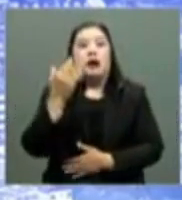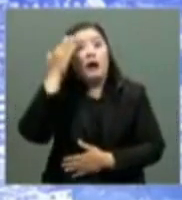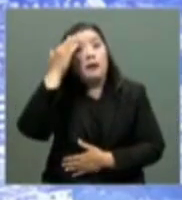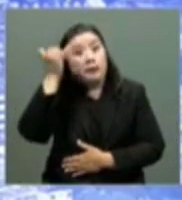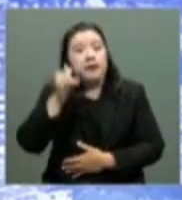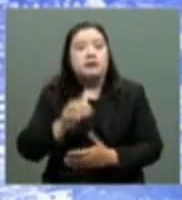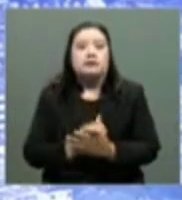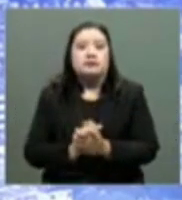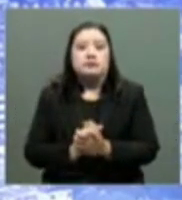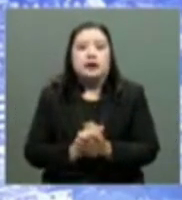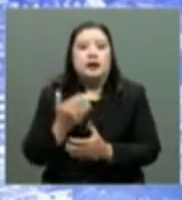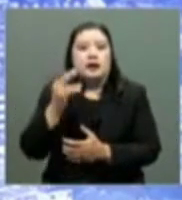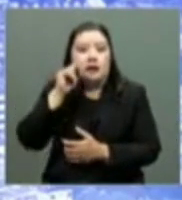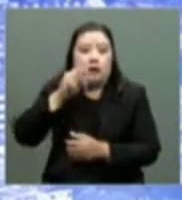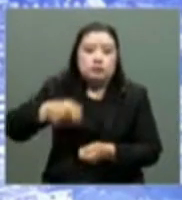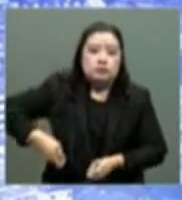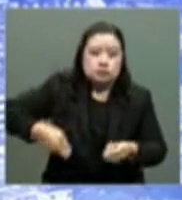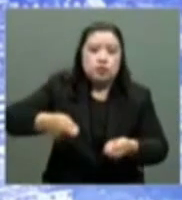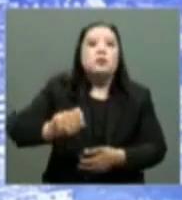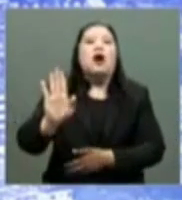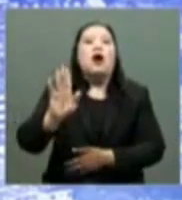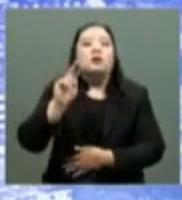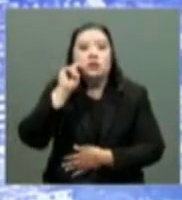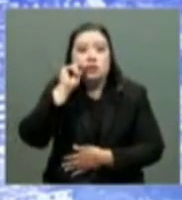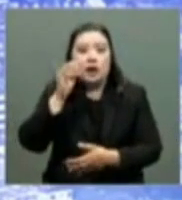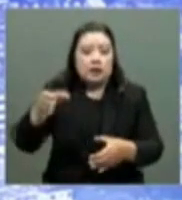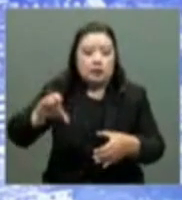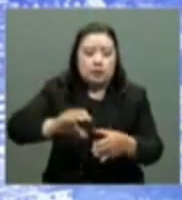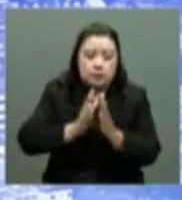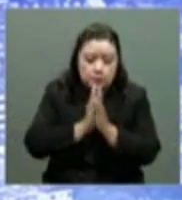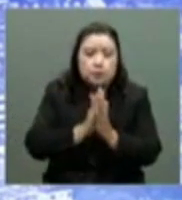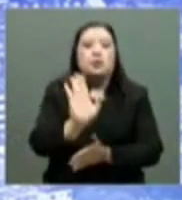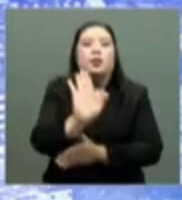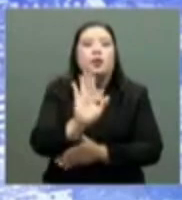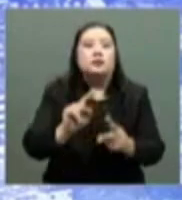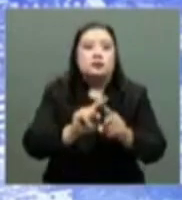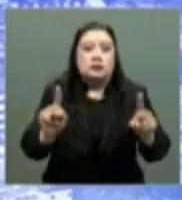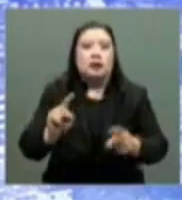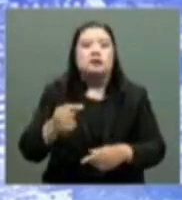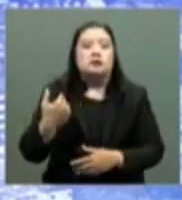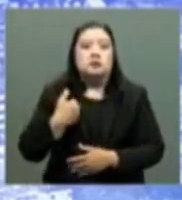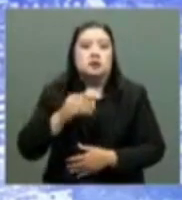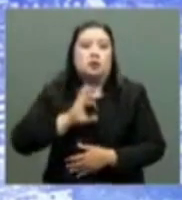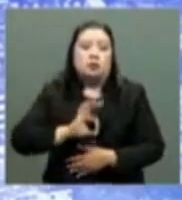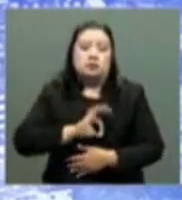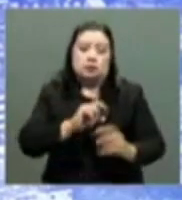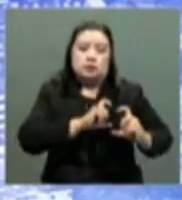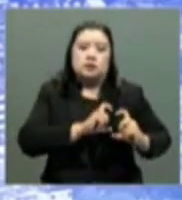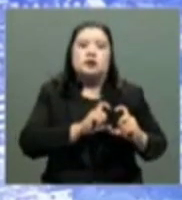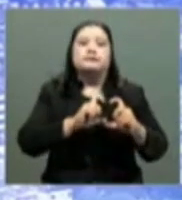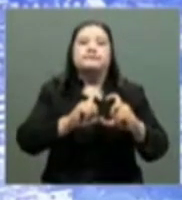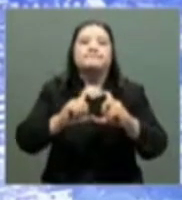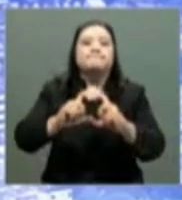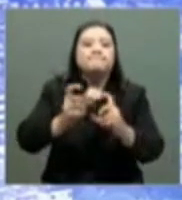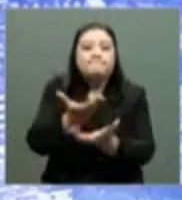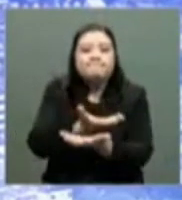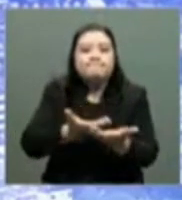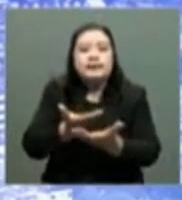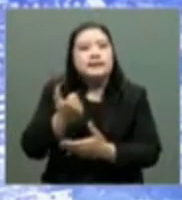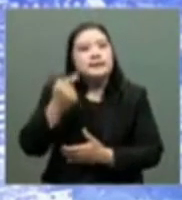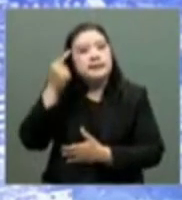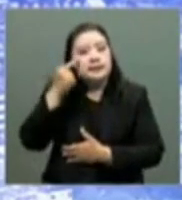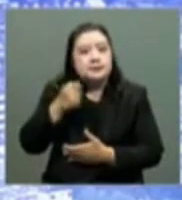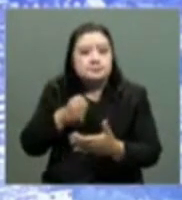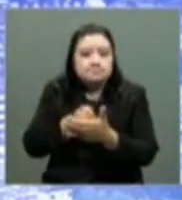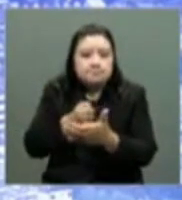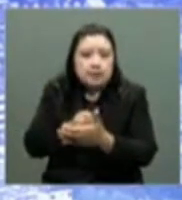ดน้ำแต่มีจิตใจที่อยู่รวมกันเป็นหมู่เราแล้วเราก็จะผ่านพ้นสถานการณ์ที่เราเ